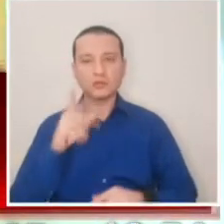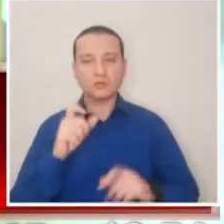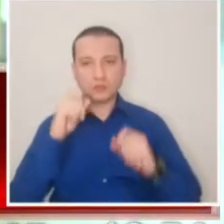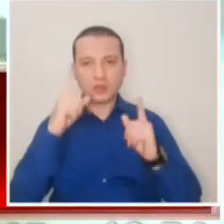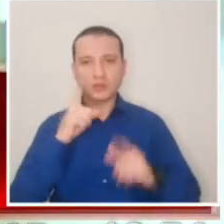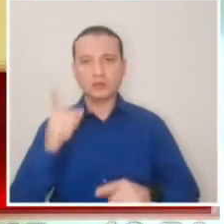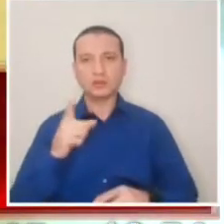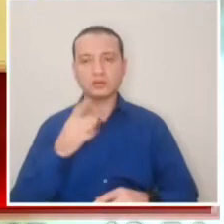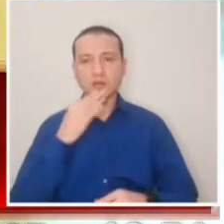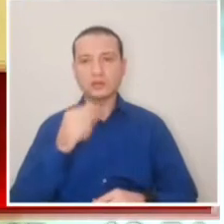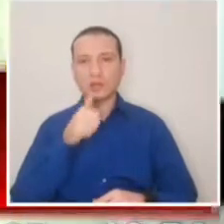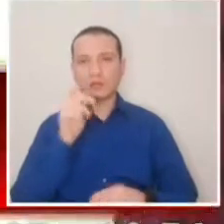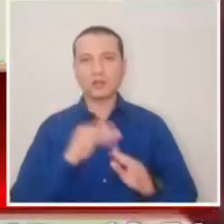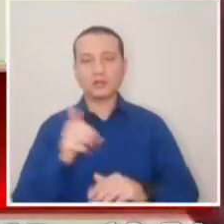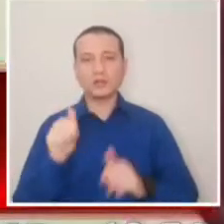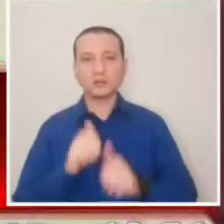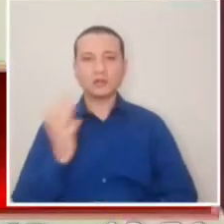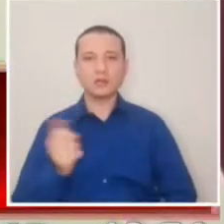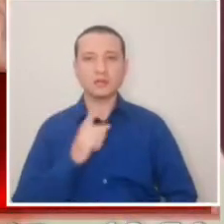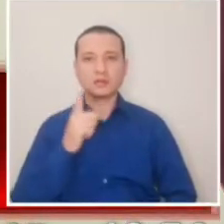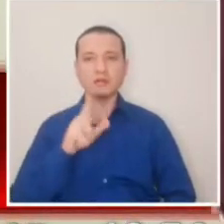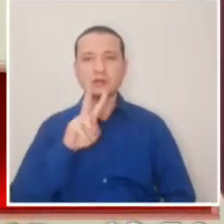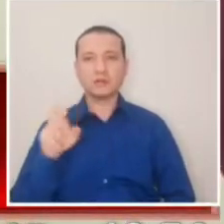genç adam hayatını geri almıştı